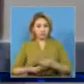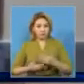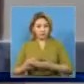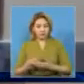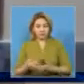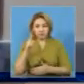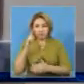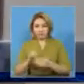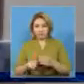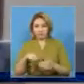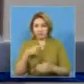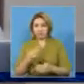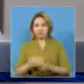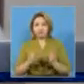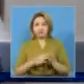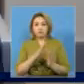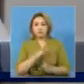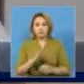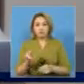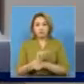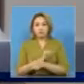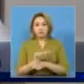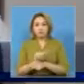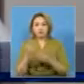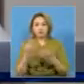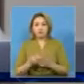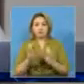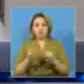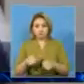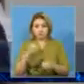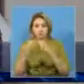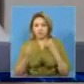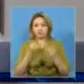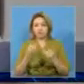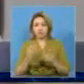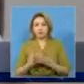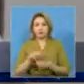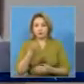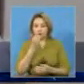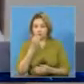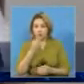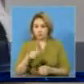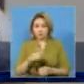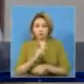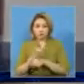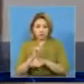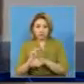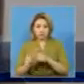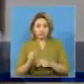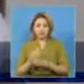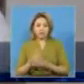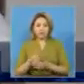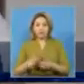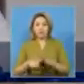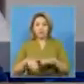С уверенностью могу сказать, что 90% воспитанников уже умеют разговаривать. Мы учим их кушать, держать самостоятельно ложку, убирать за